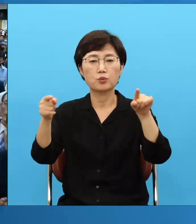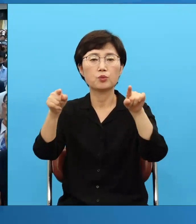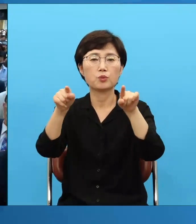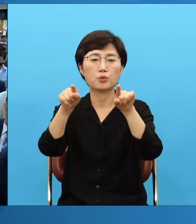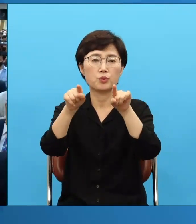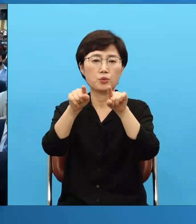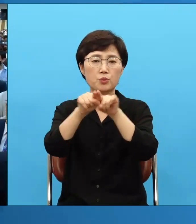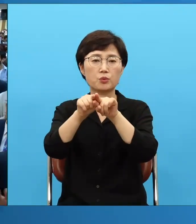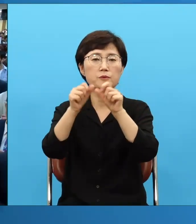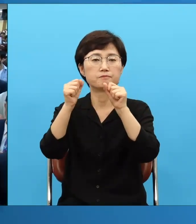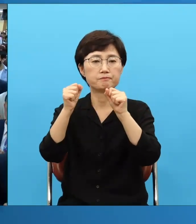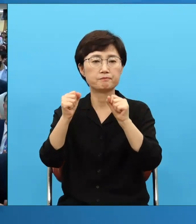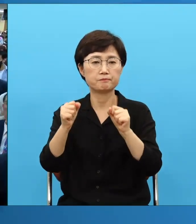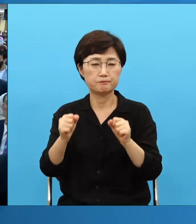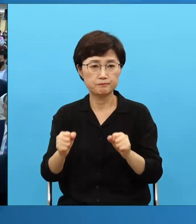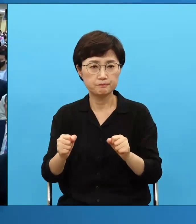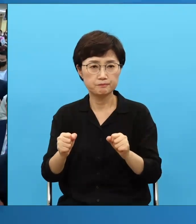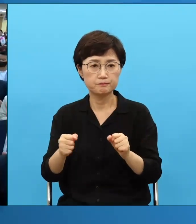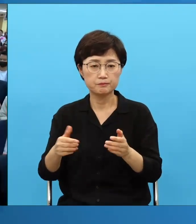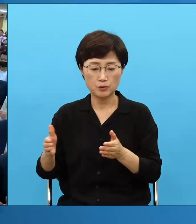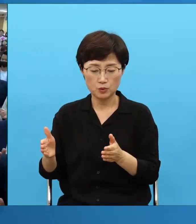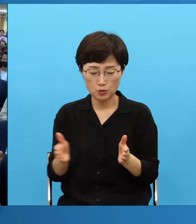할렐루야 함께하시네